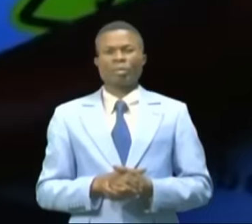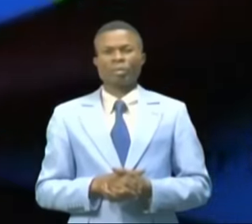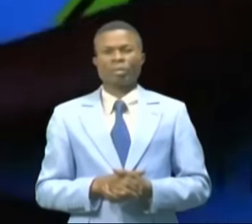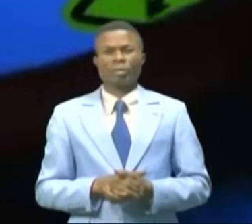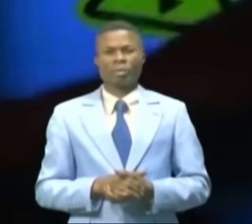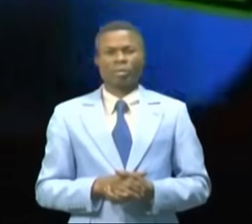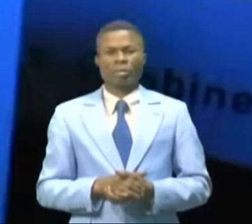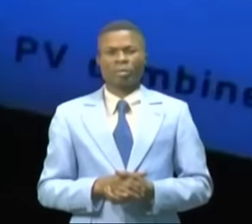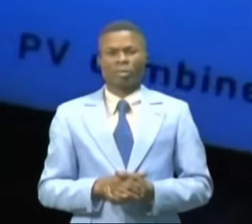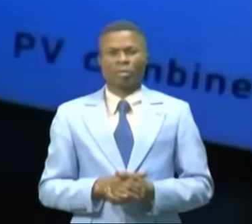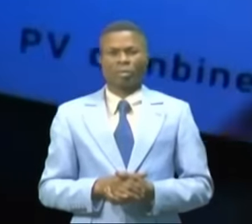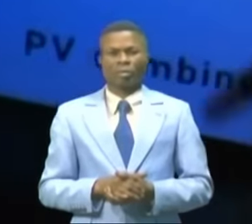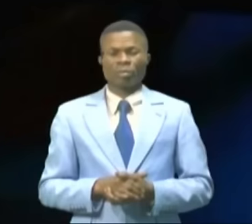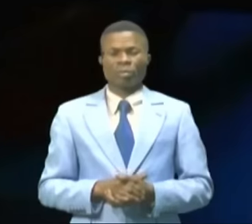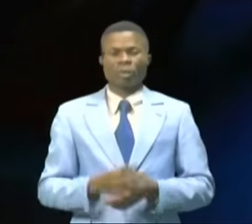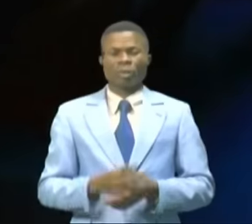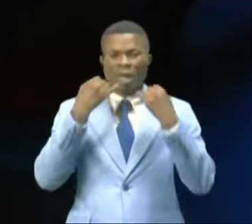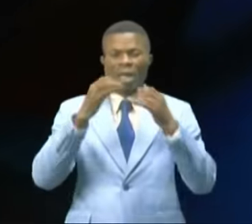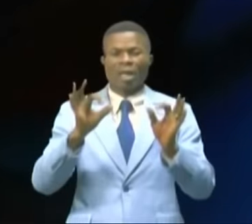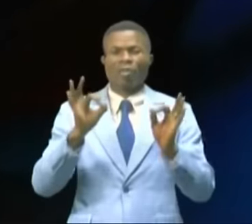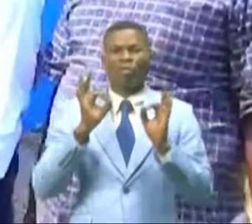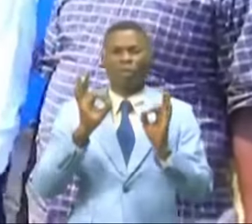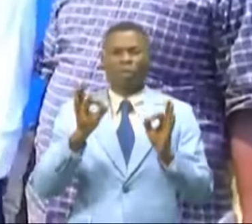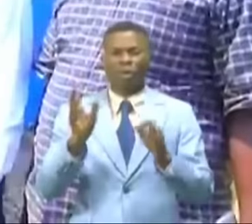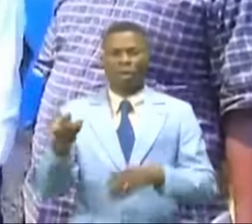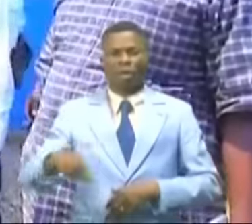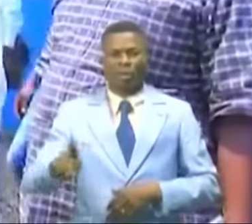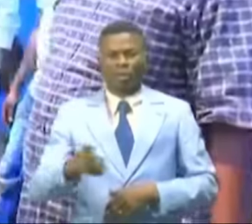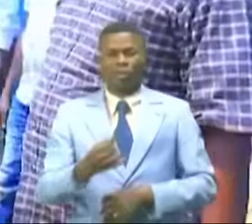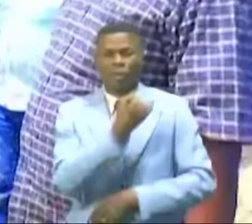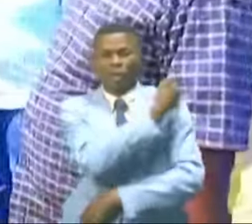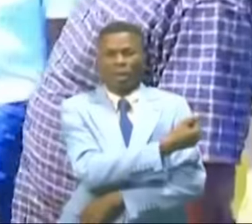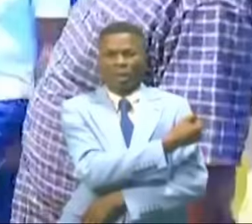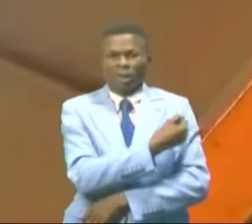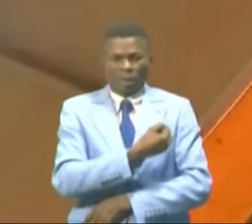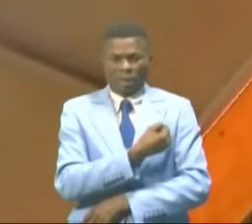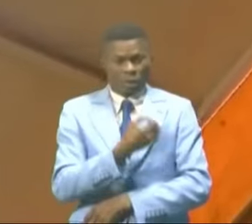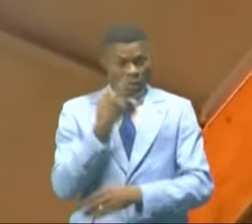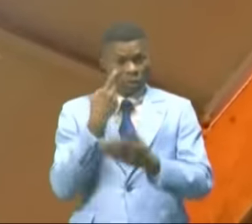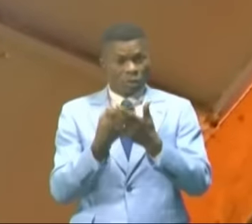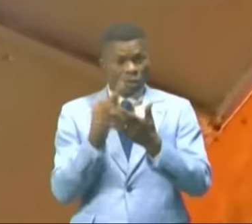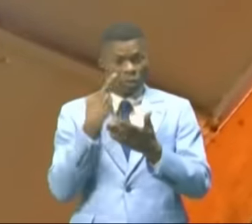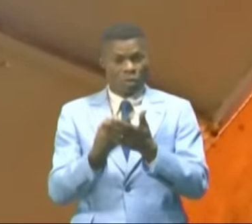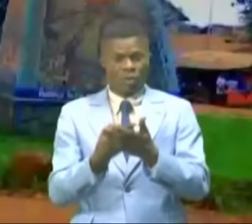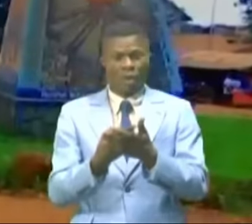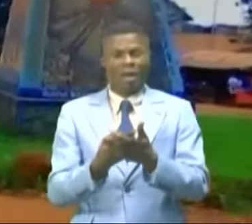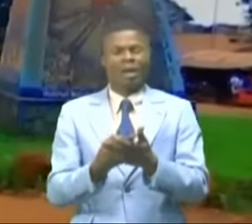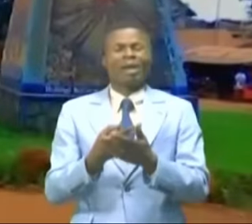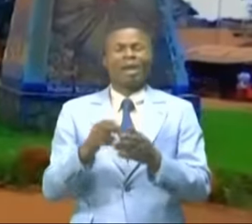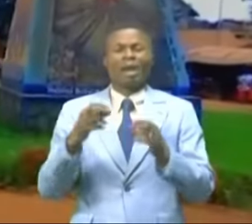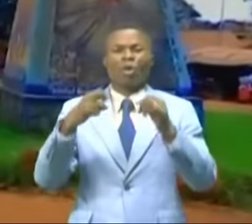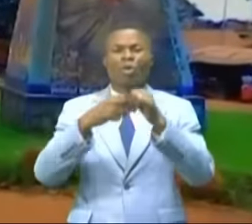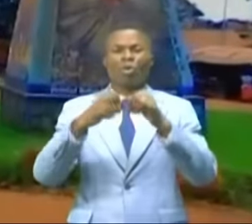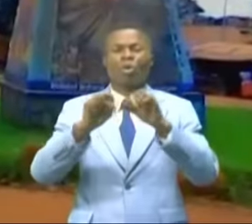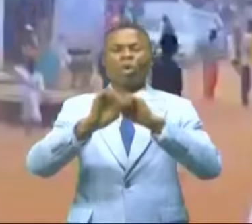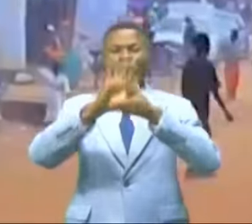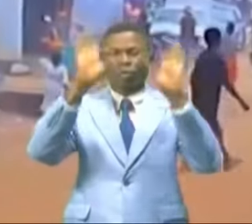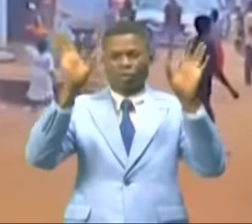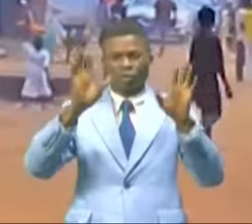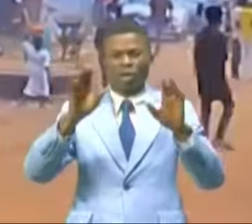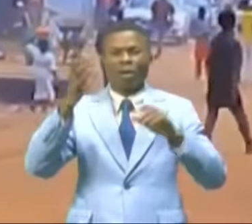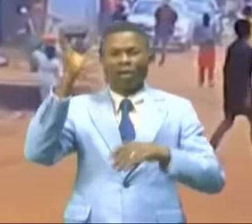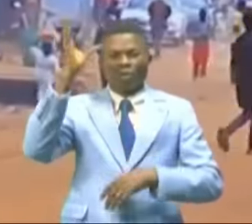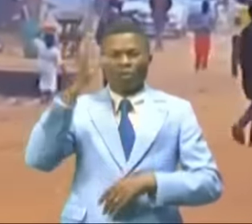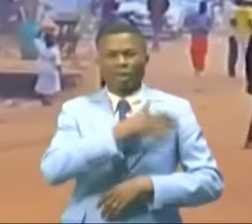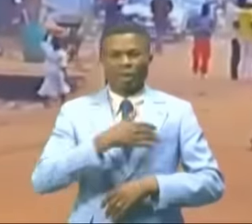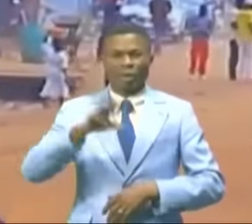C'est une autre nouvelle histoire de la province de l'Ituri. Il s'observe l'éclairage public au centre de Mambasa. Au-delà